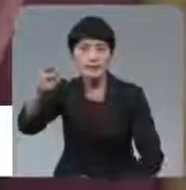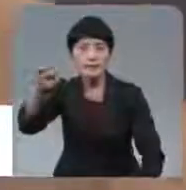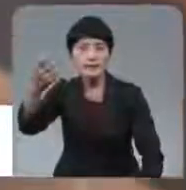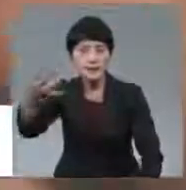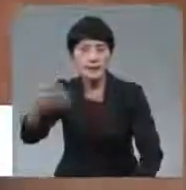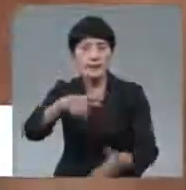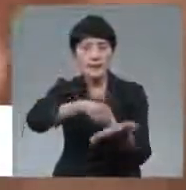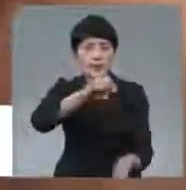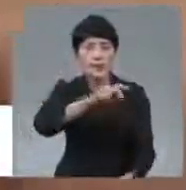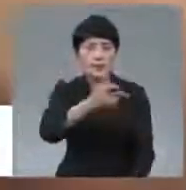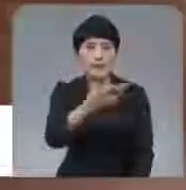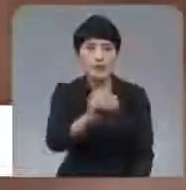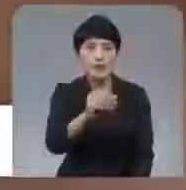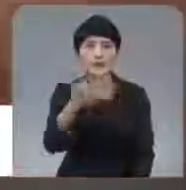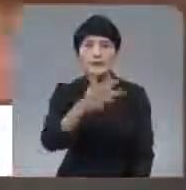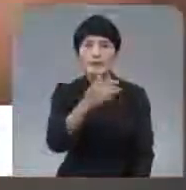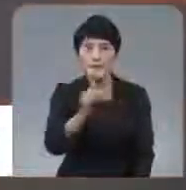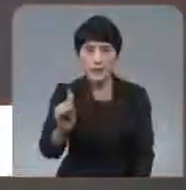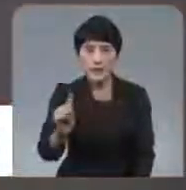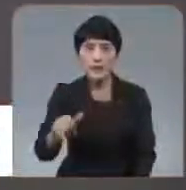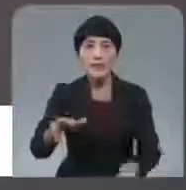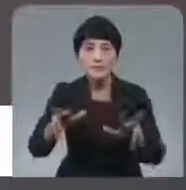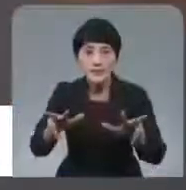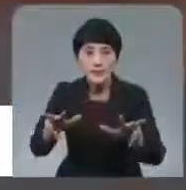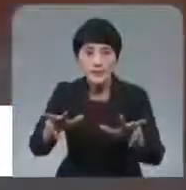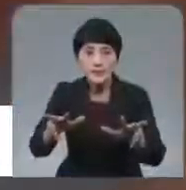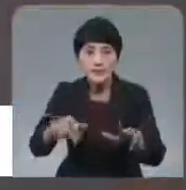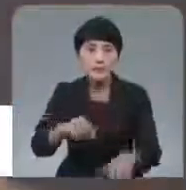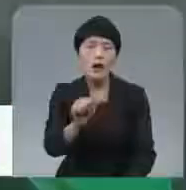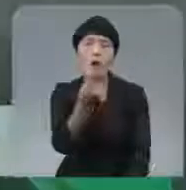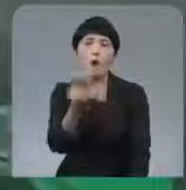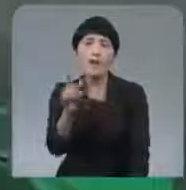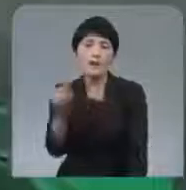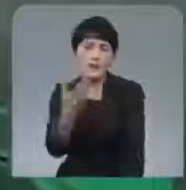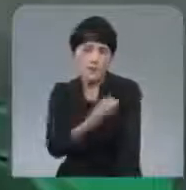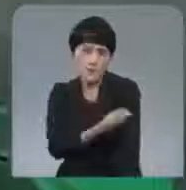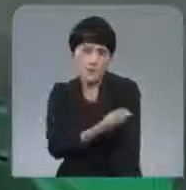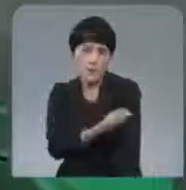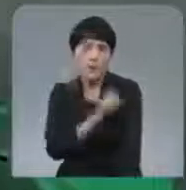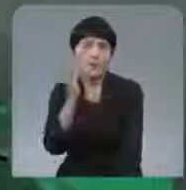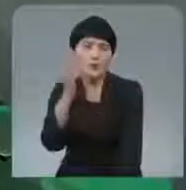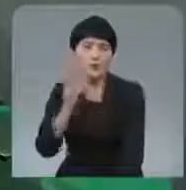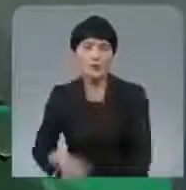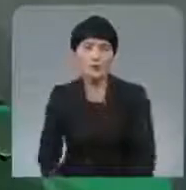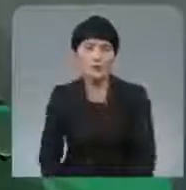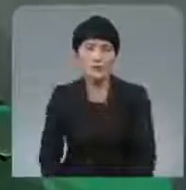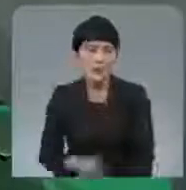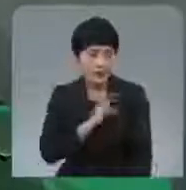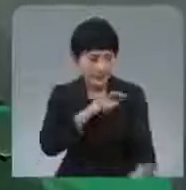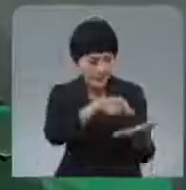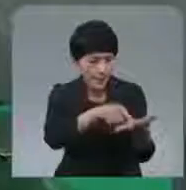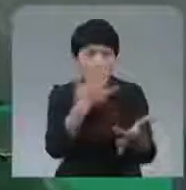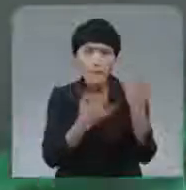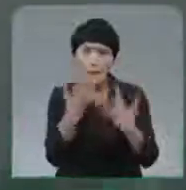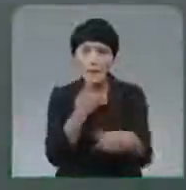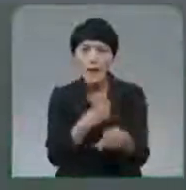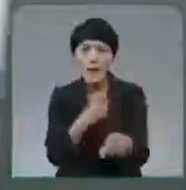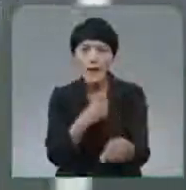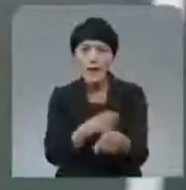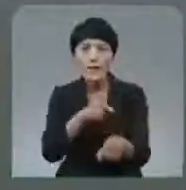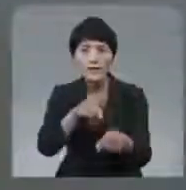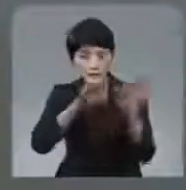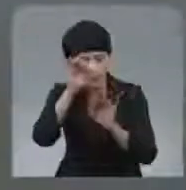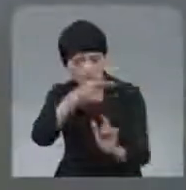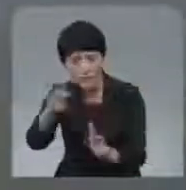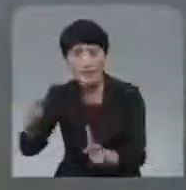lanjut usia berumur 60 hingga 70-an yang belum mendapatkan vaksinasi pada bulan Juli lalu akibat kurangnya vaksin yang